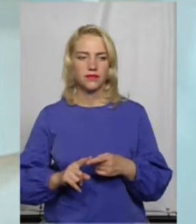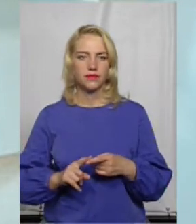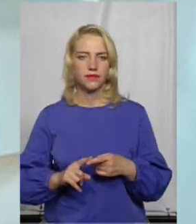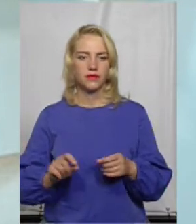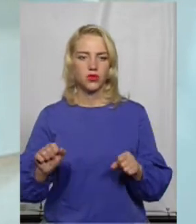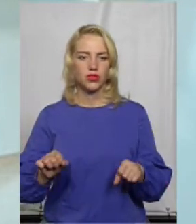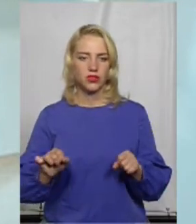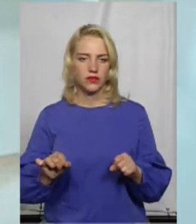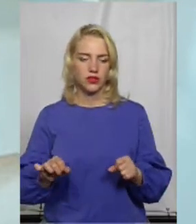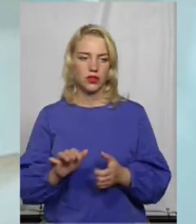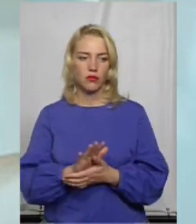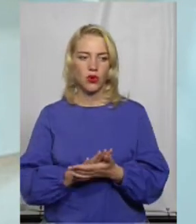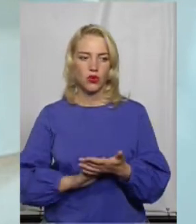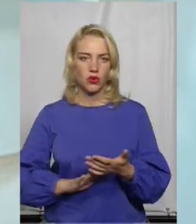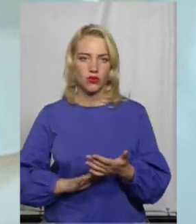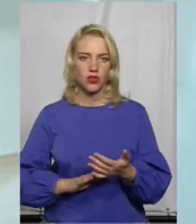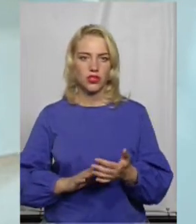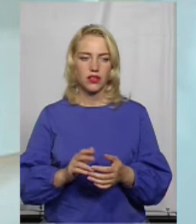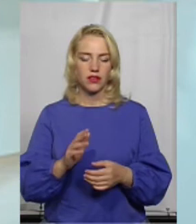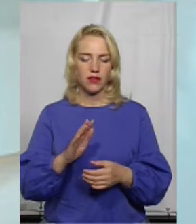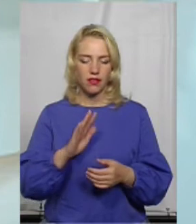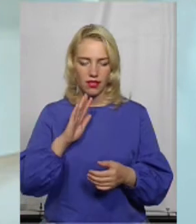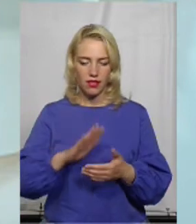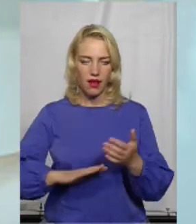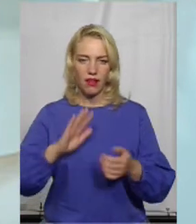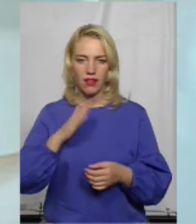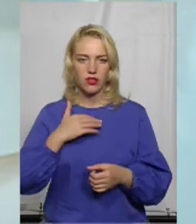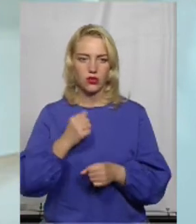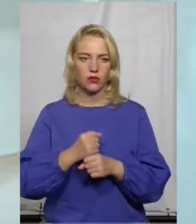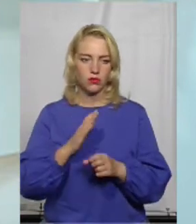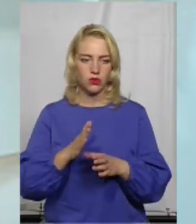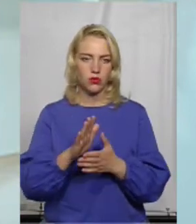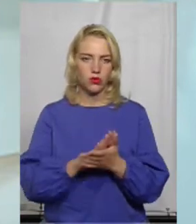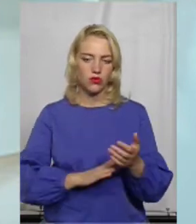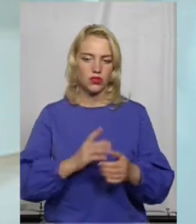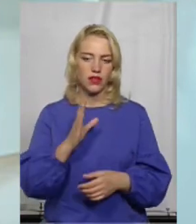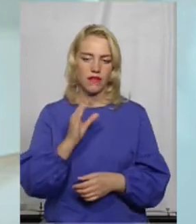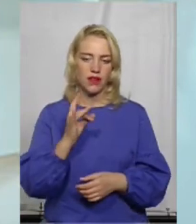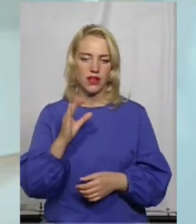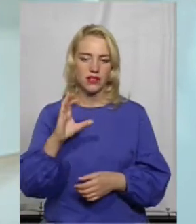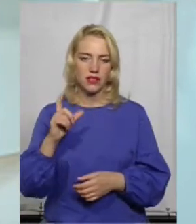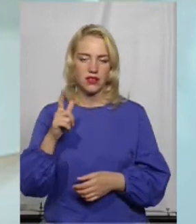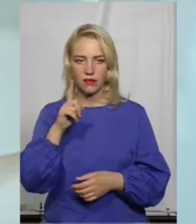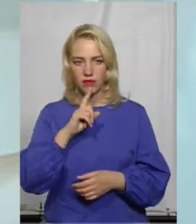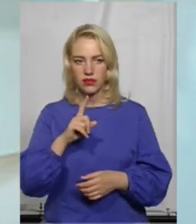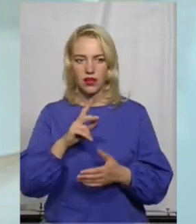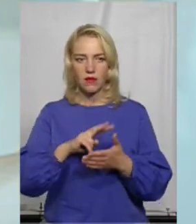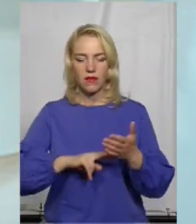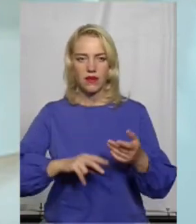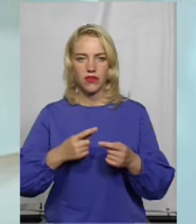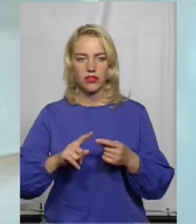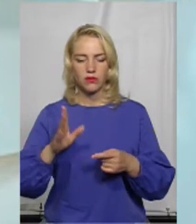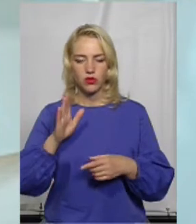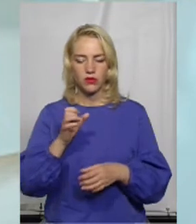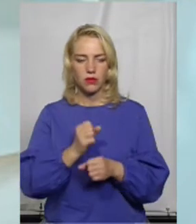ця можливість продовжувати далі нашу роботу, а я думаю, вона буде продовжуватися з вересня місяця, паралельно з тим, що